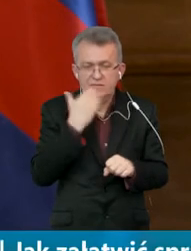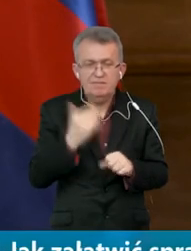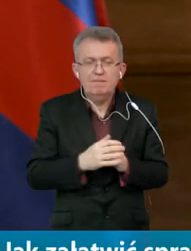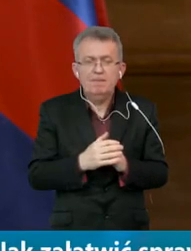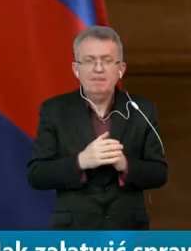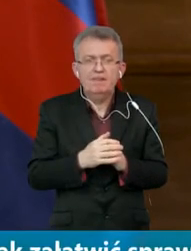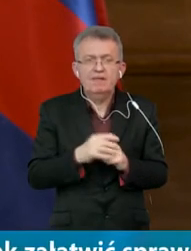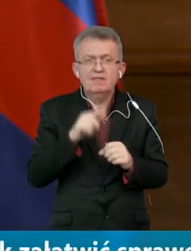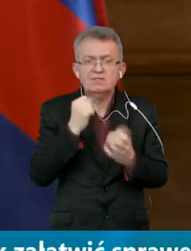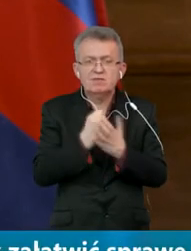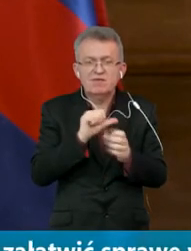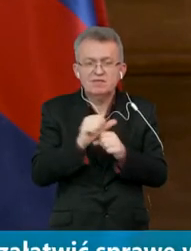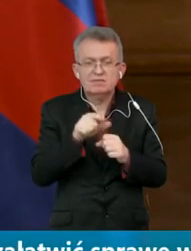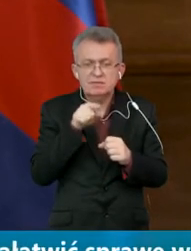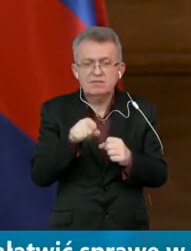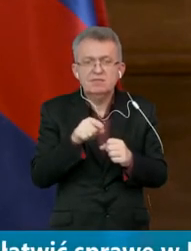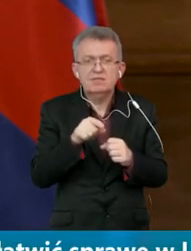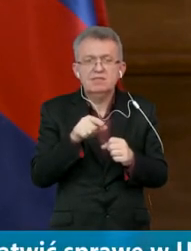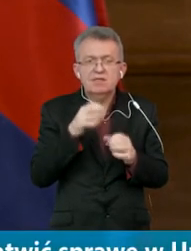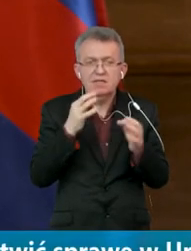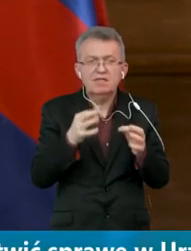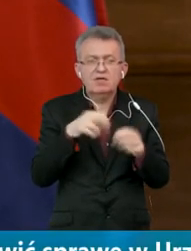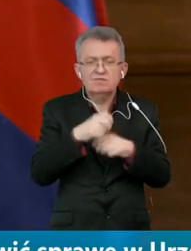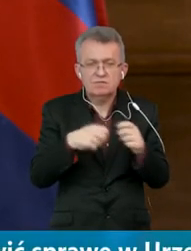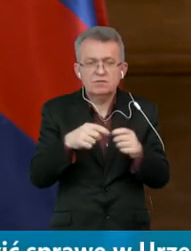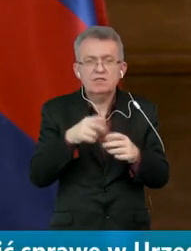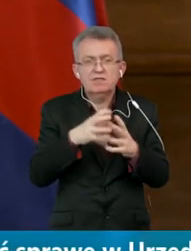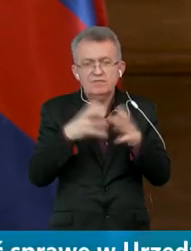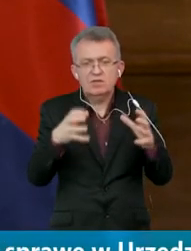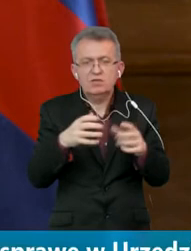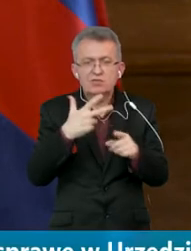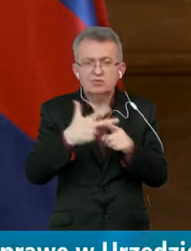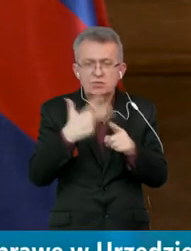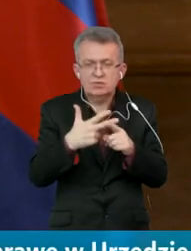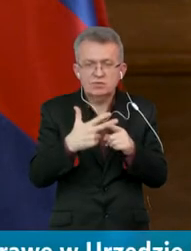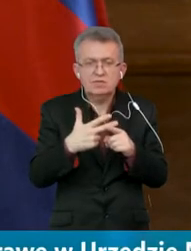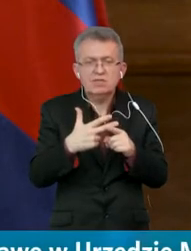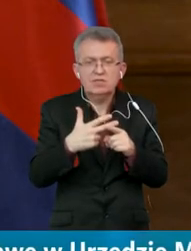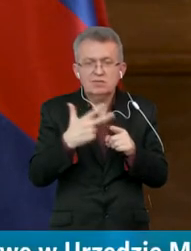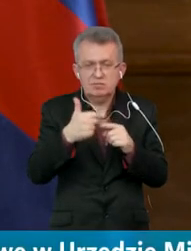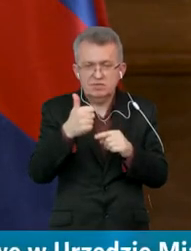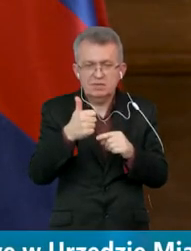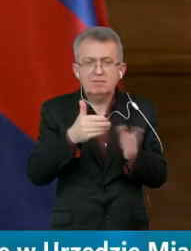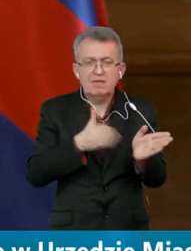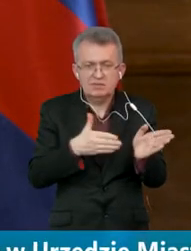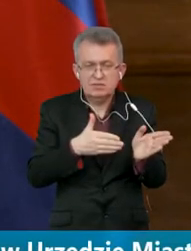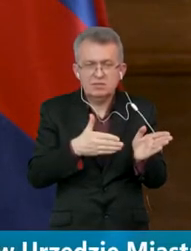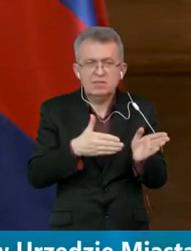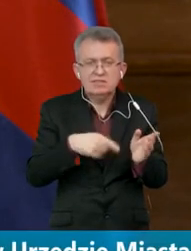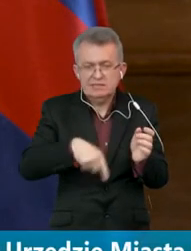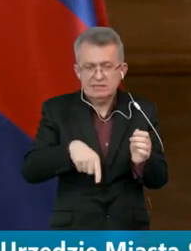Damianie, no, sytuacja jest taka, że te rozwiązania poszerzające strefę wchodzą 31 marca, więc za